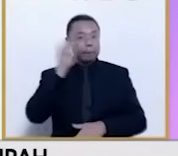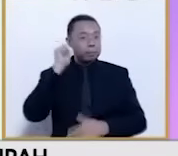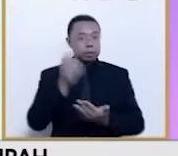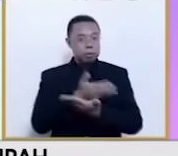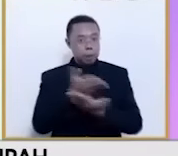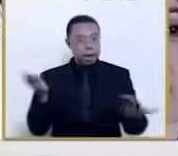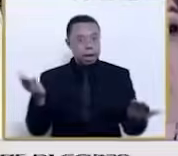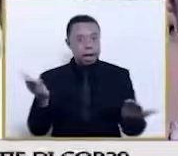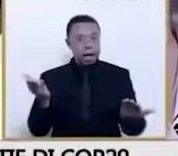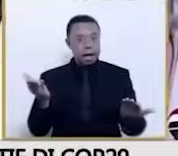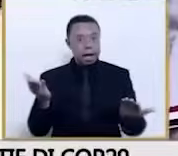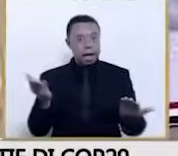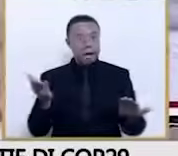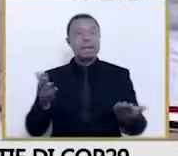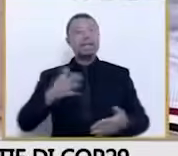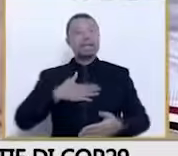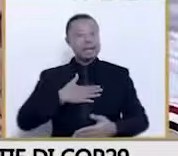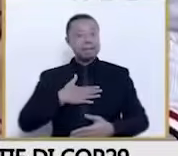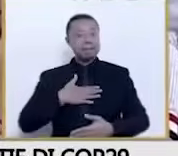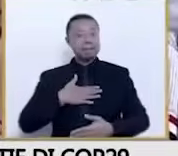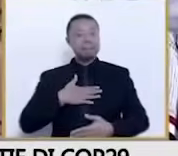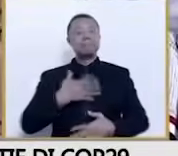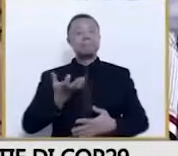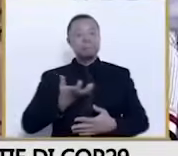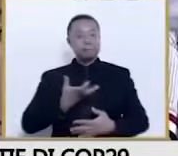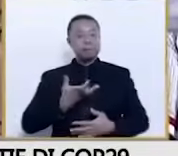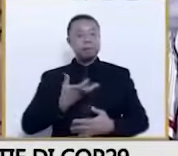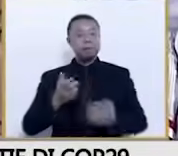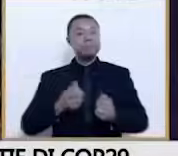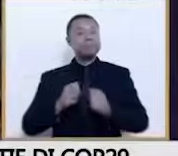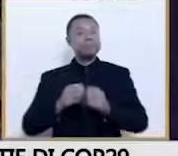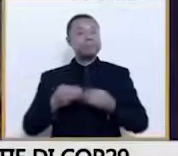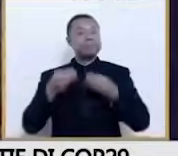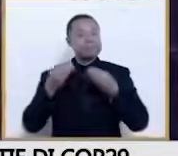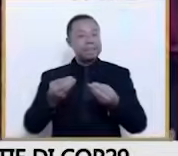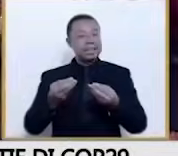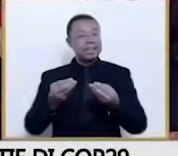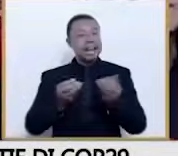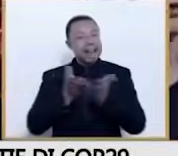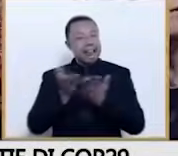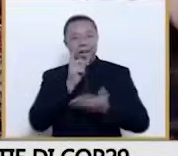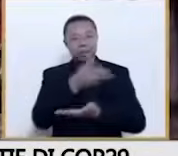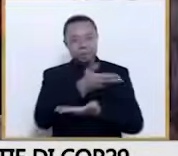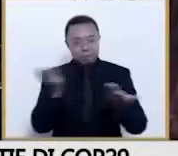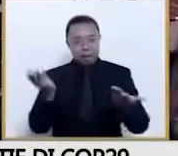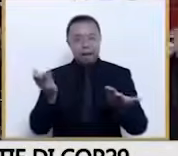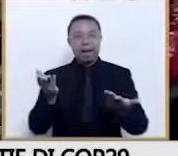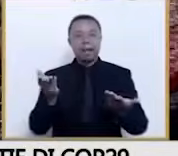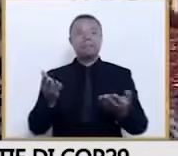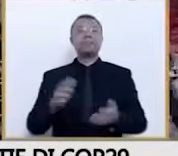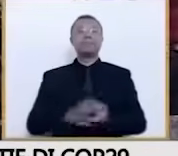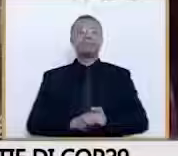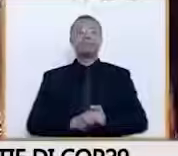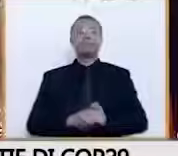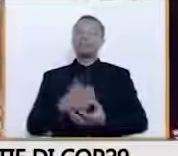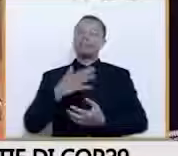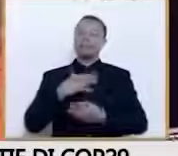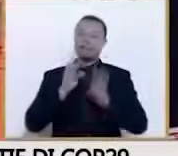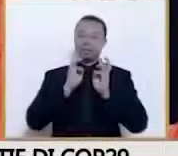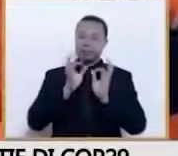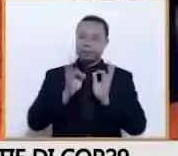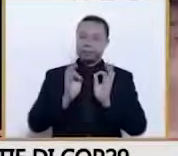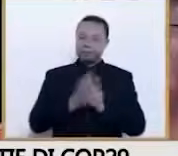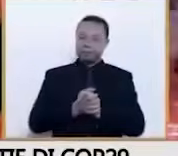yang berbahagia, perkenankan kami berdua menemani Anda hingga ujung acara. Bersama saya, Jamie Darusman.